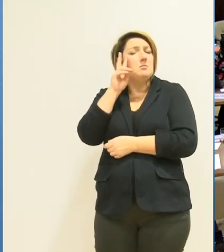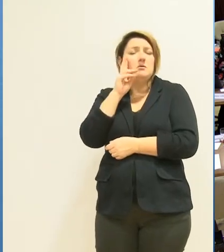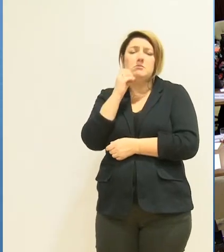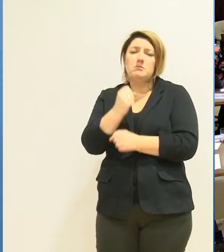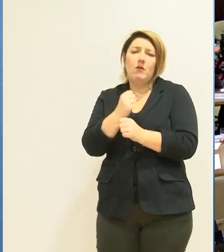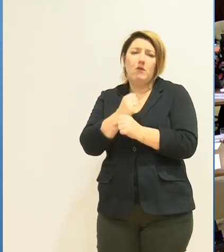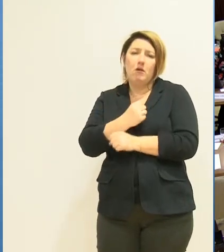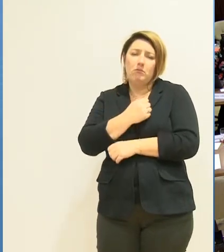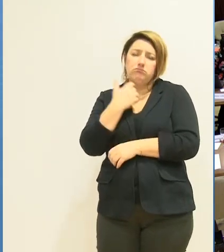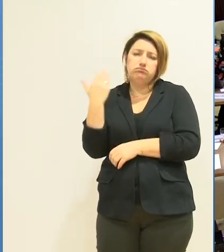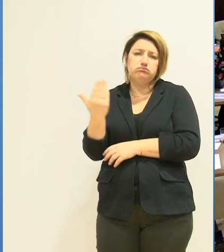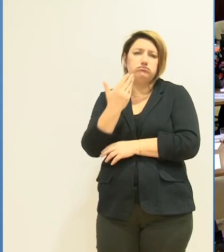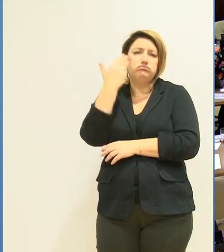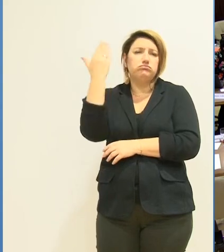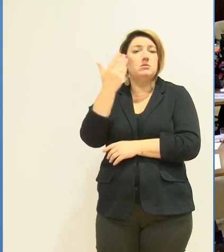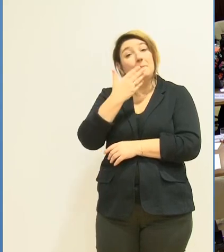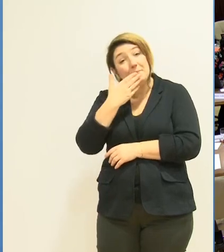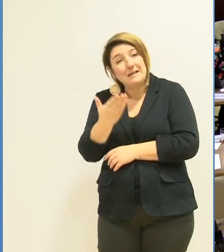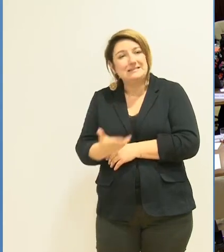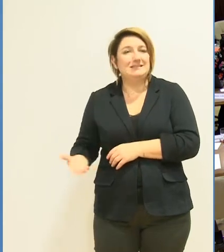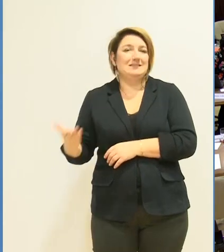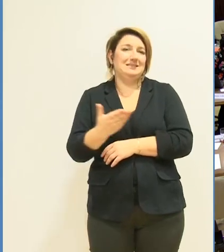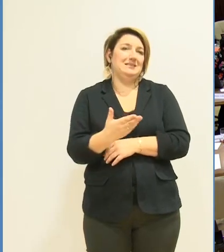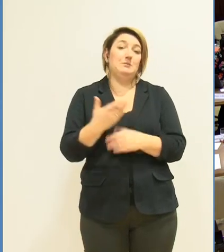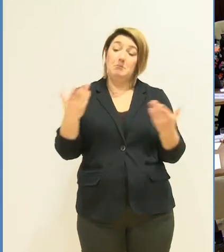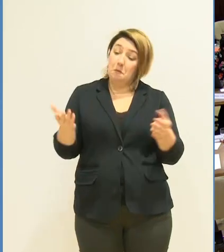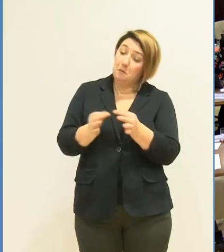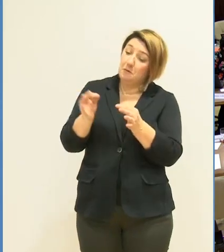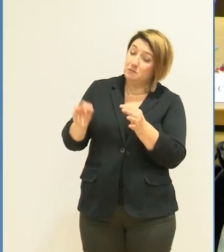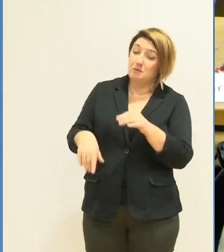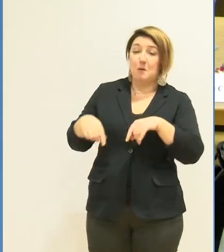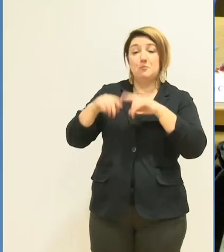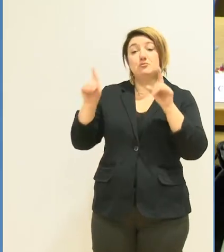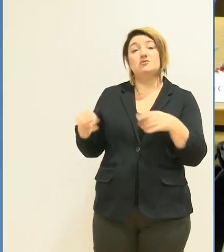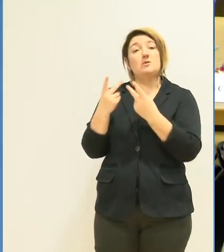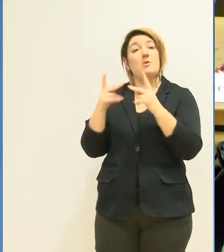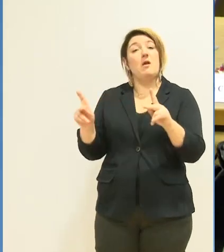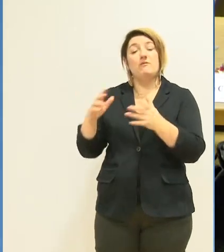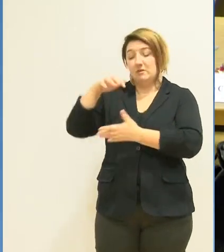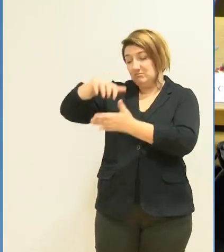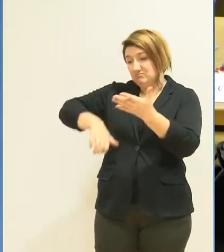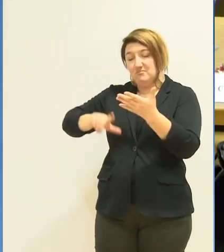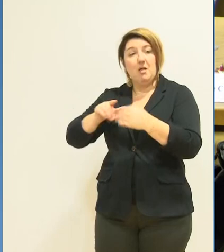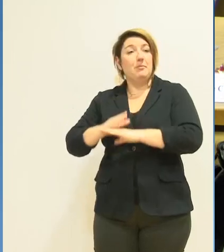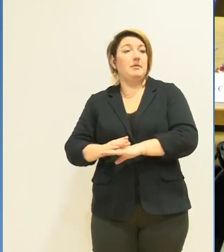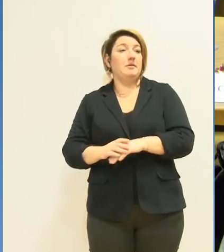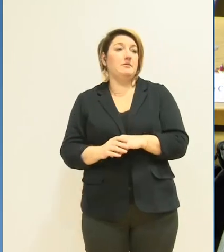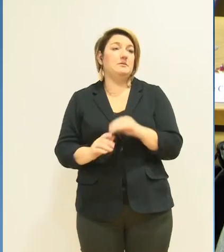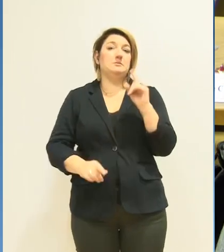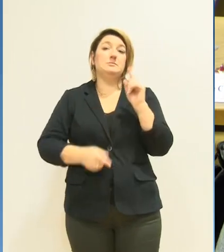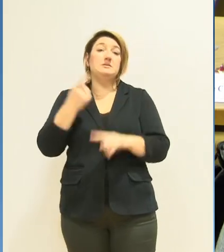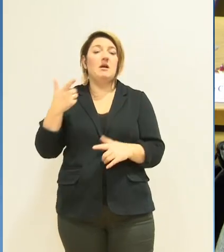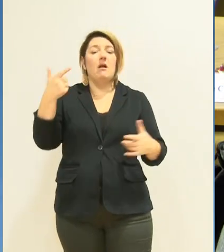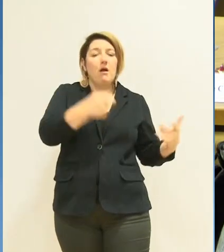travail remarquable pour nous aider à élaborer le budget de la ville en particulier en retraitant les importants mouvements financiers